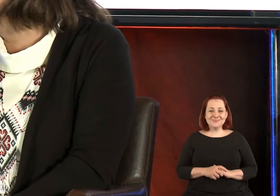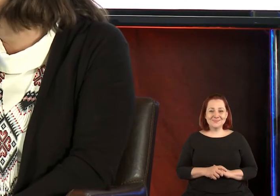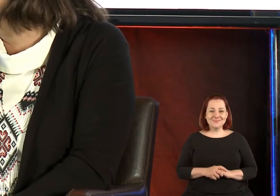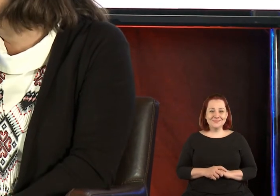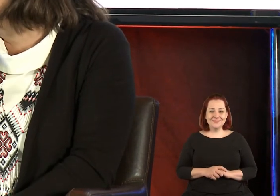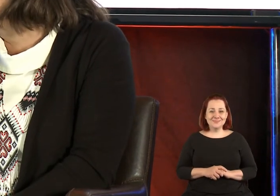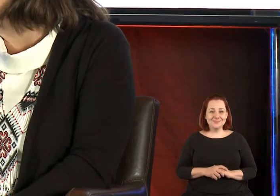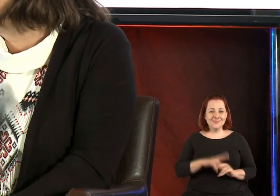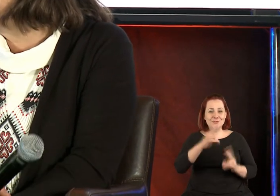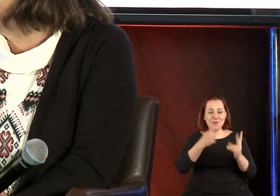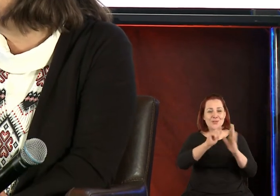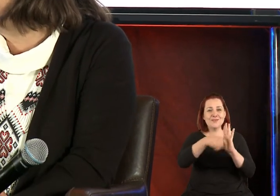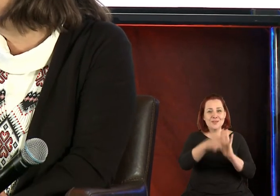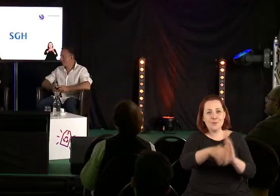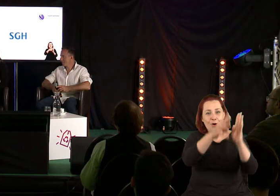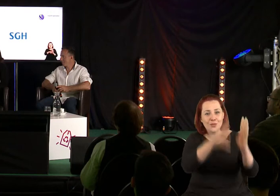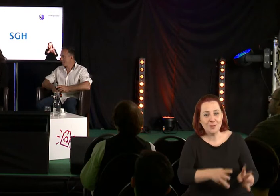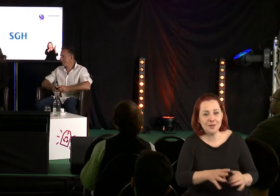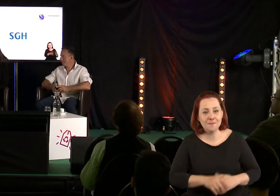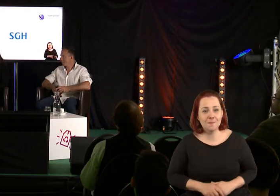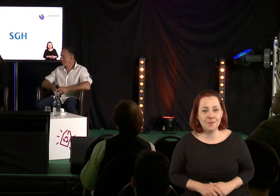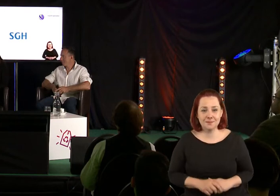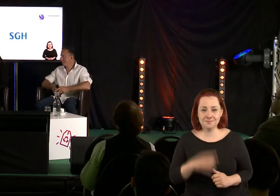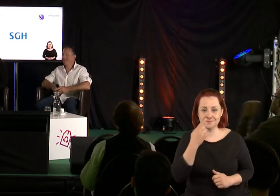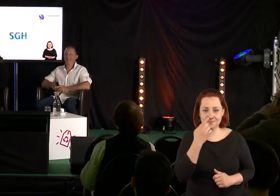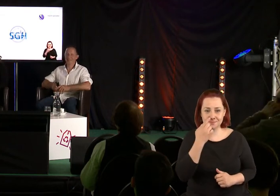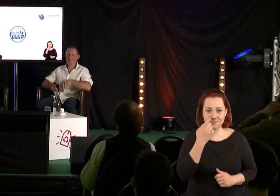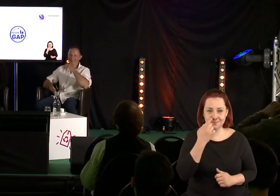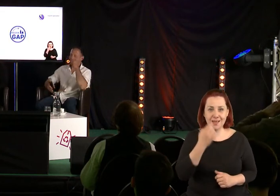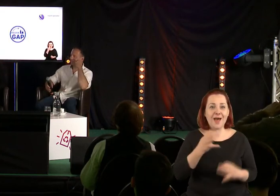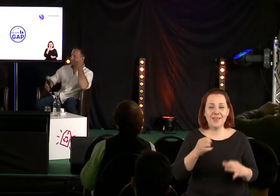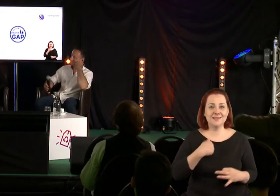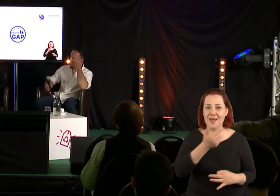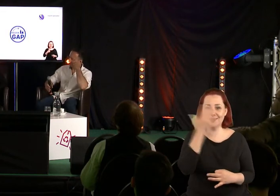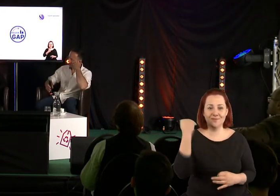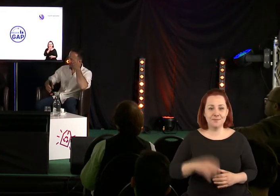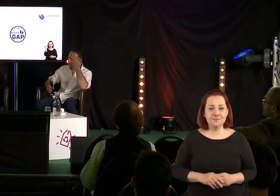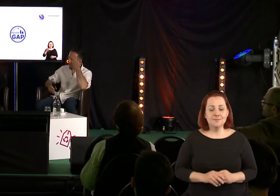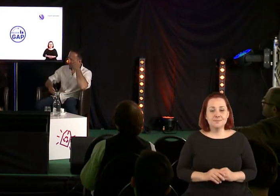Z filmu o tobie. O matko jedyna, ale to teraz ja już nie wiem, co było najtrudniejsze.